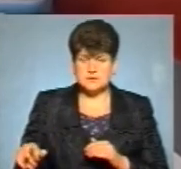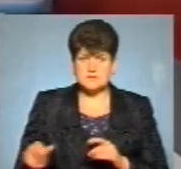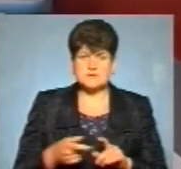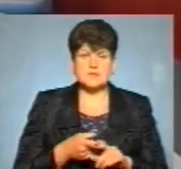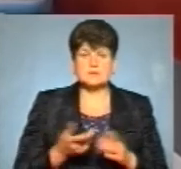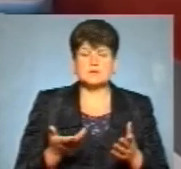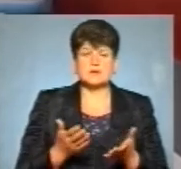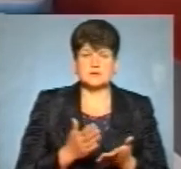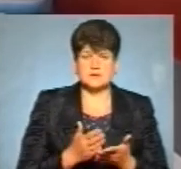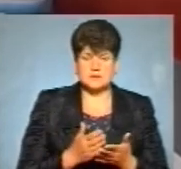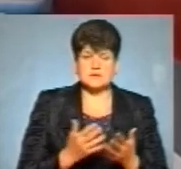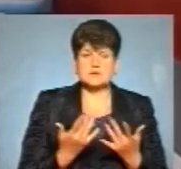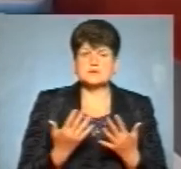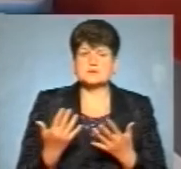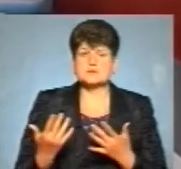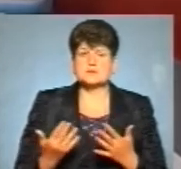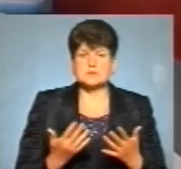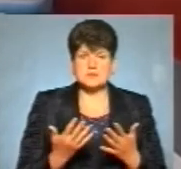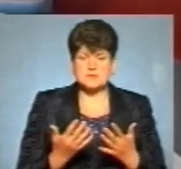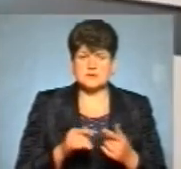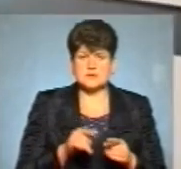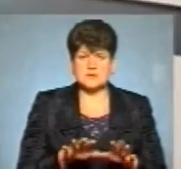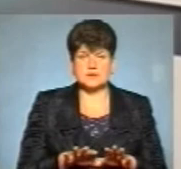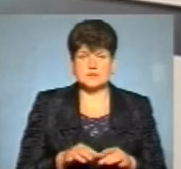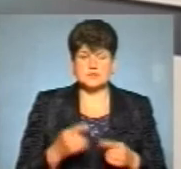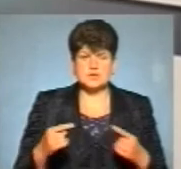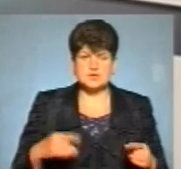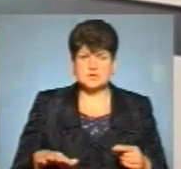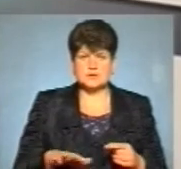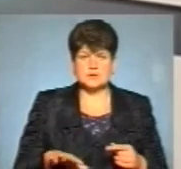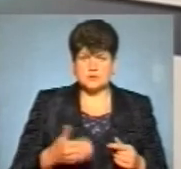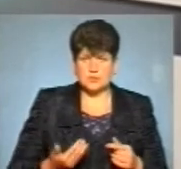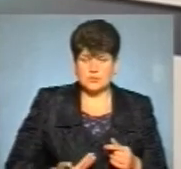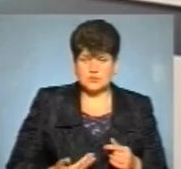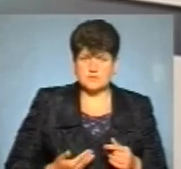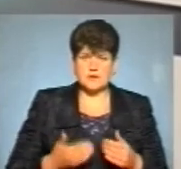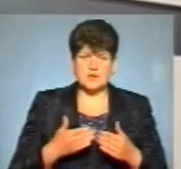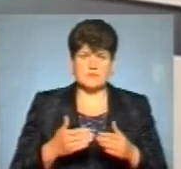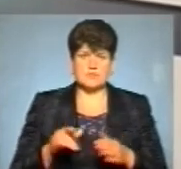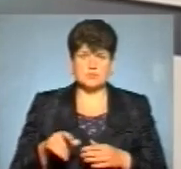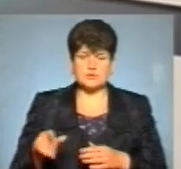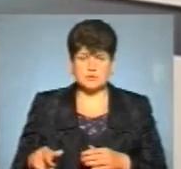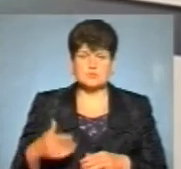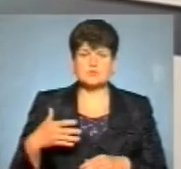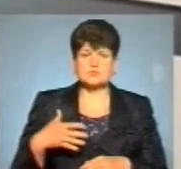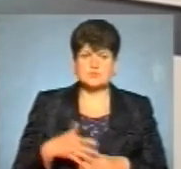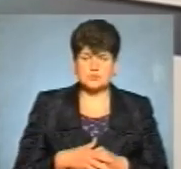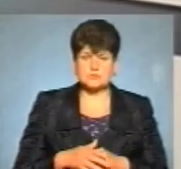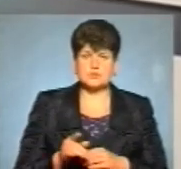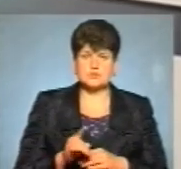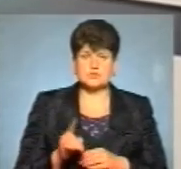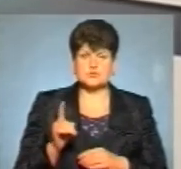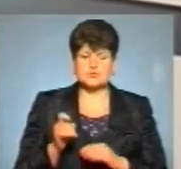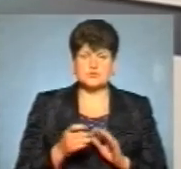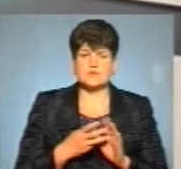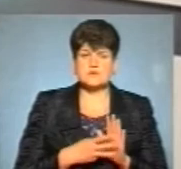вони знаходяться і скільки на тій чи іншій території проживає випускників, то зрозуміло, що з